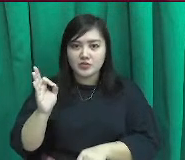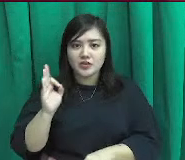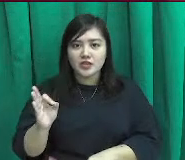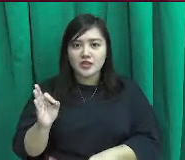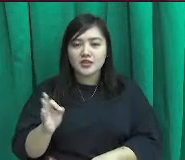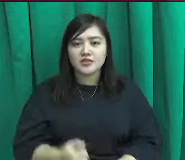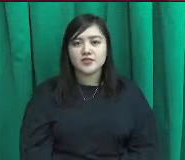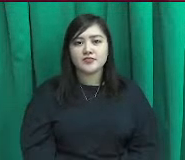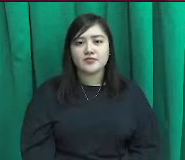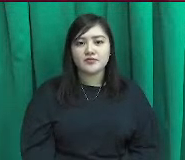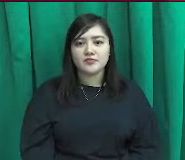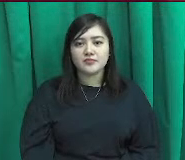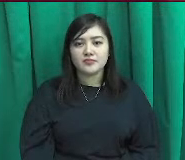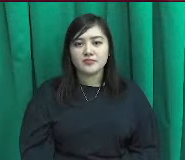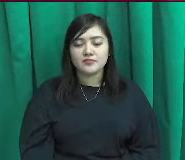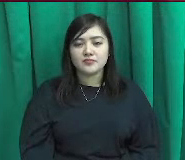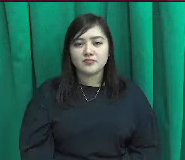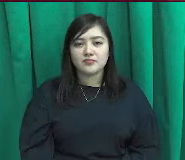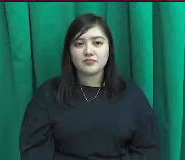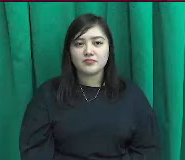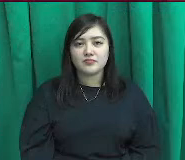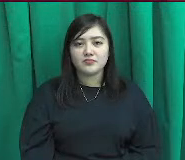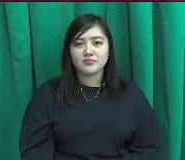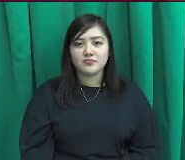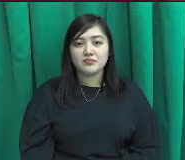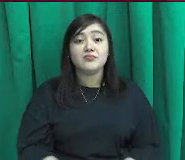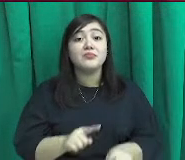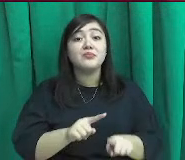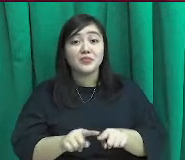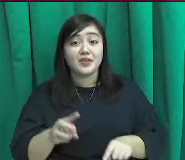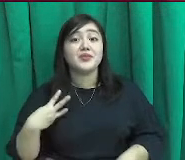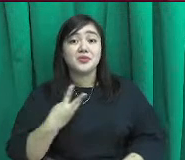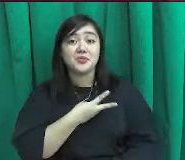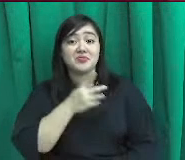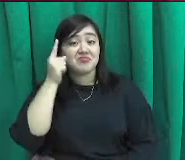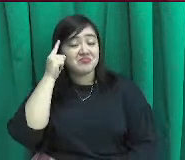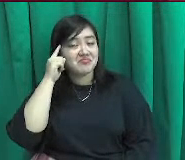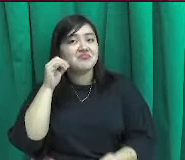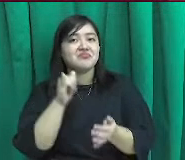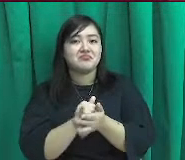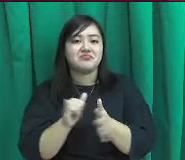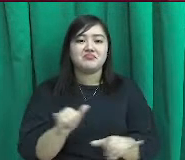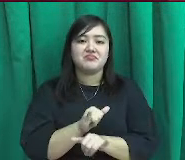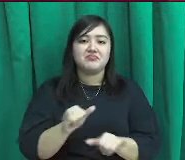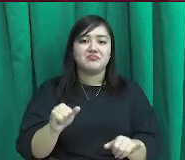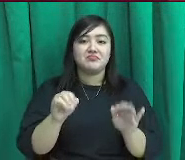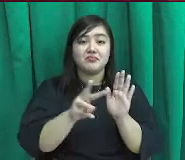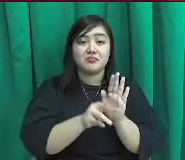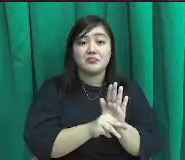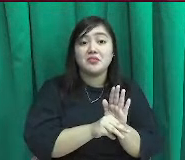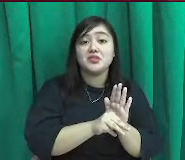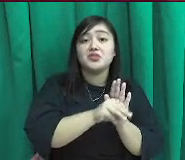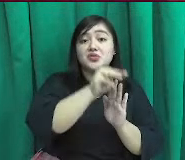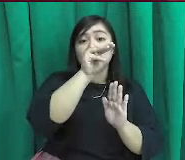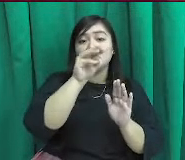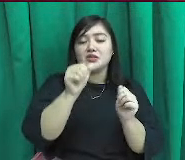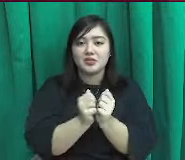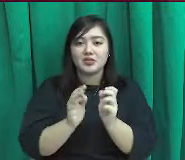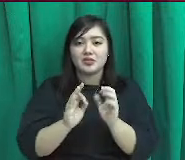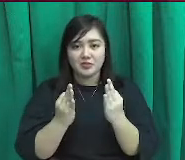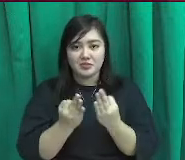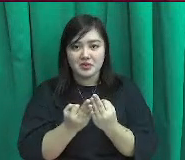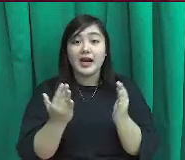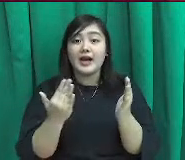Kasi because we thought na may parehas tayo ng maturity ng pamilya natin. No, no. Kaya nga tayo leader eh. Amen. Kaya tayo